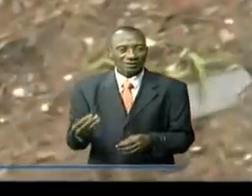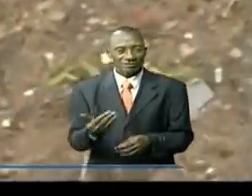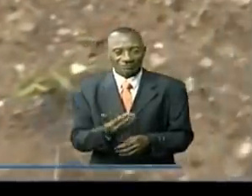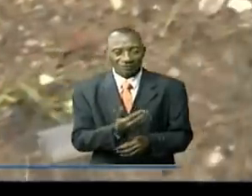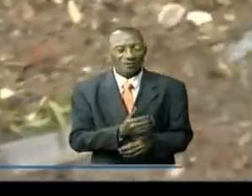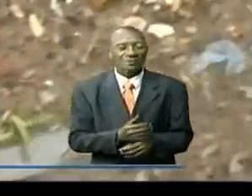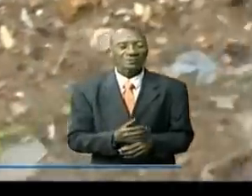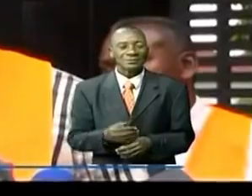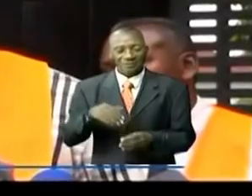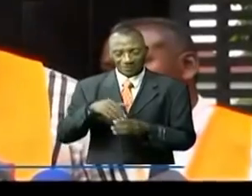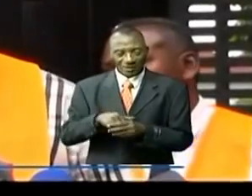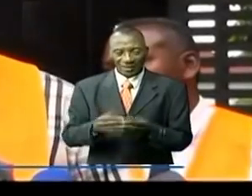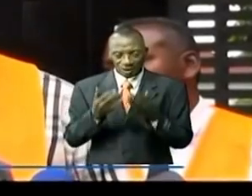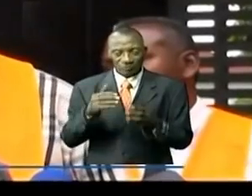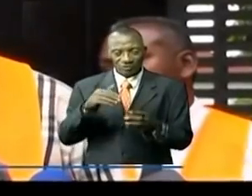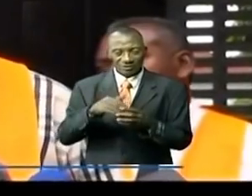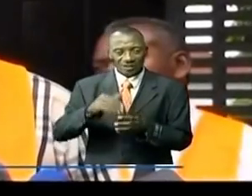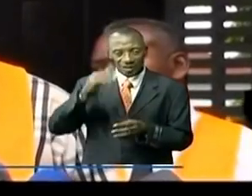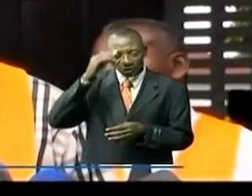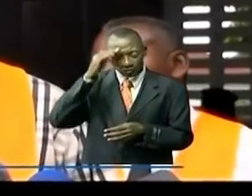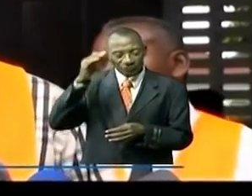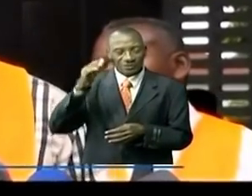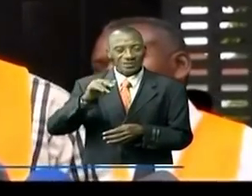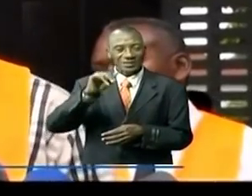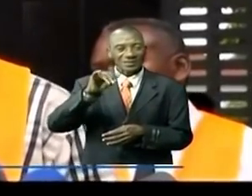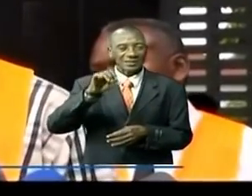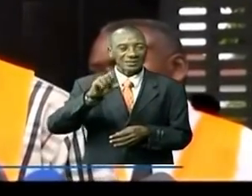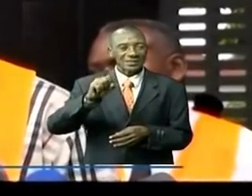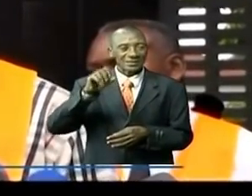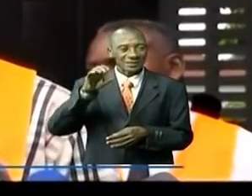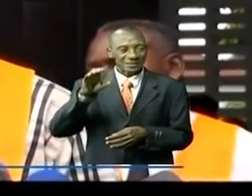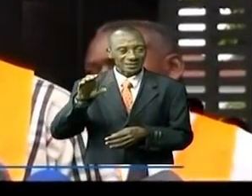la nécessité de faire en sorte d'entretenir et de